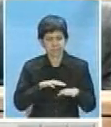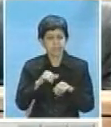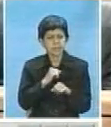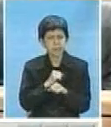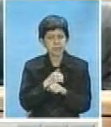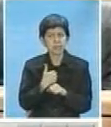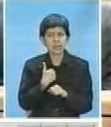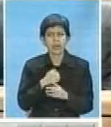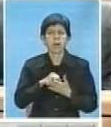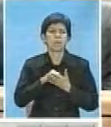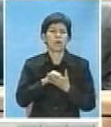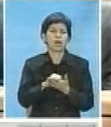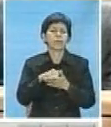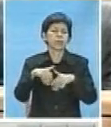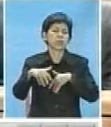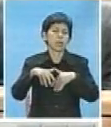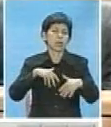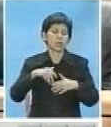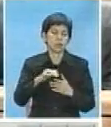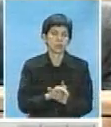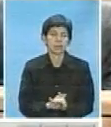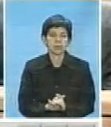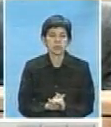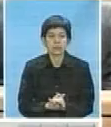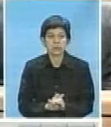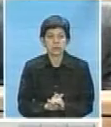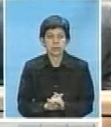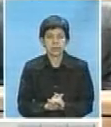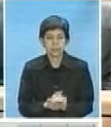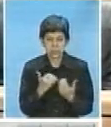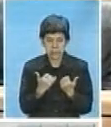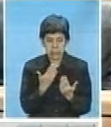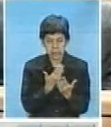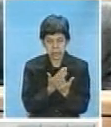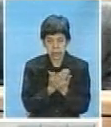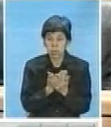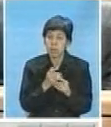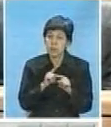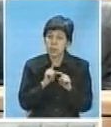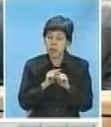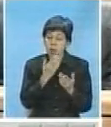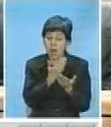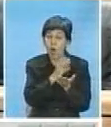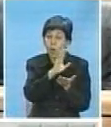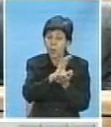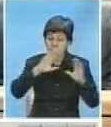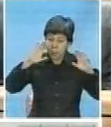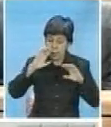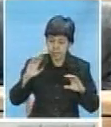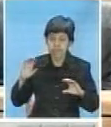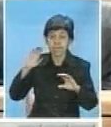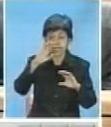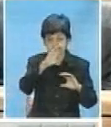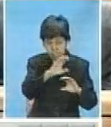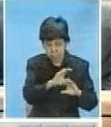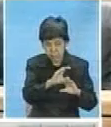การให้บริการพี่น้องประชาชนแต่เนื่องจากการได้รับเงินอุดหนุนจากที่งบประมาณที่รัฐบาลจัดสรรให้นะครับเป็นงบ